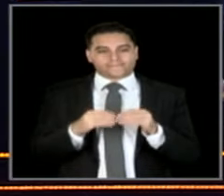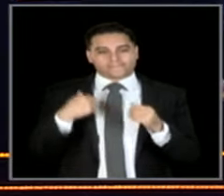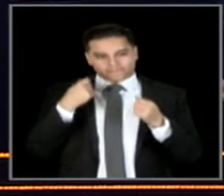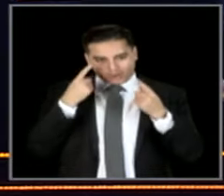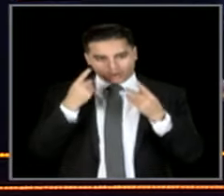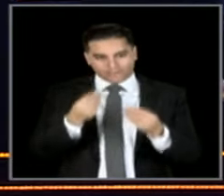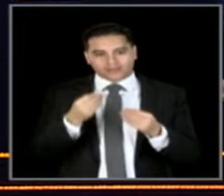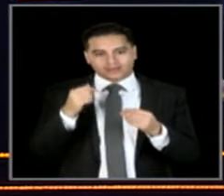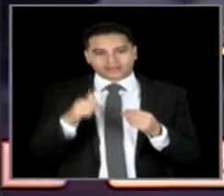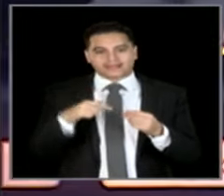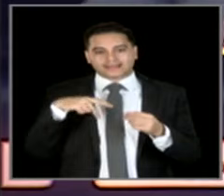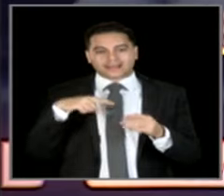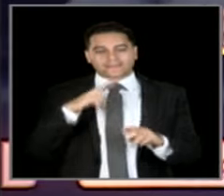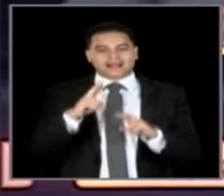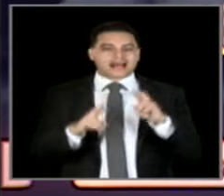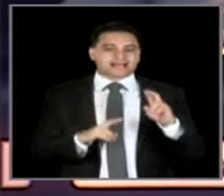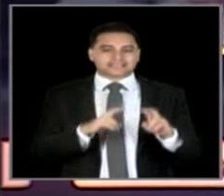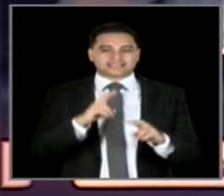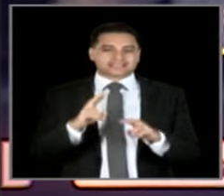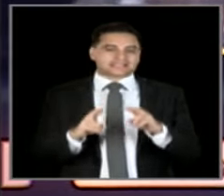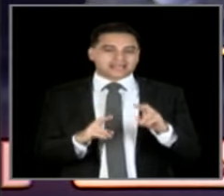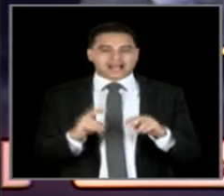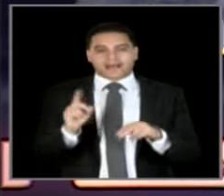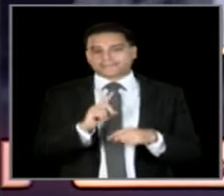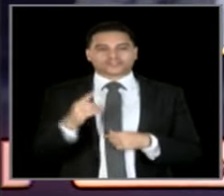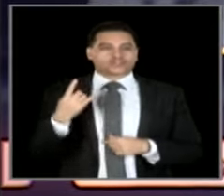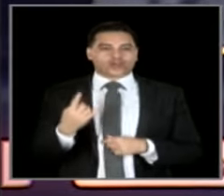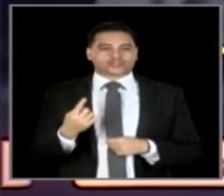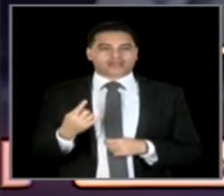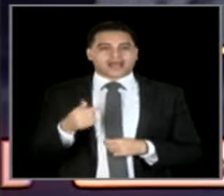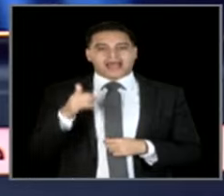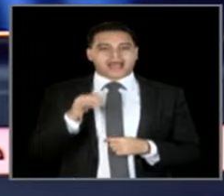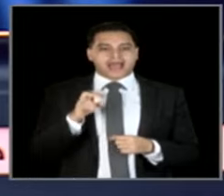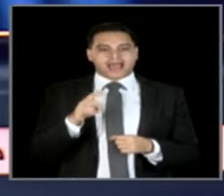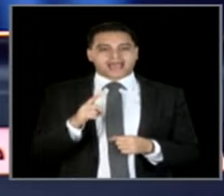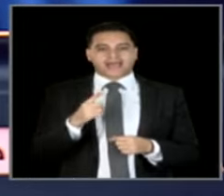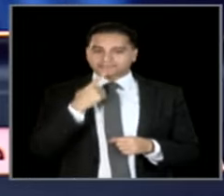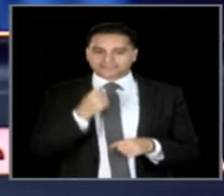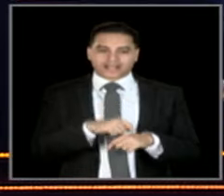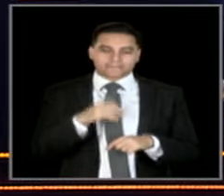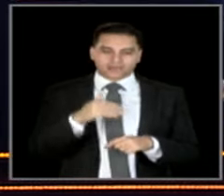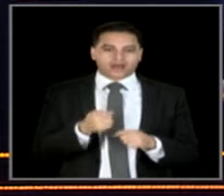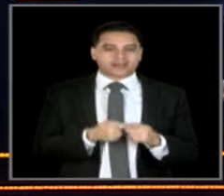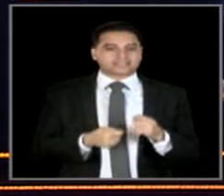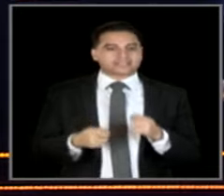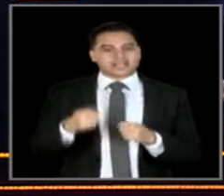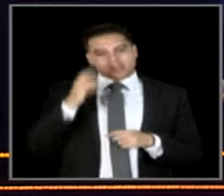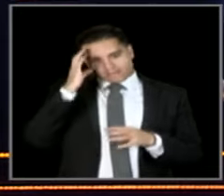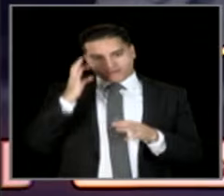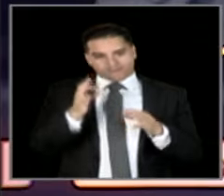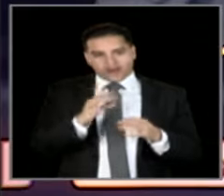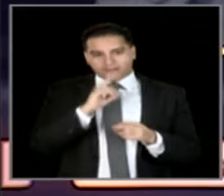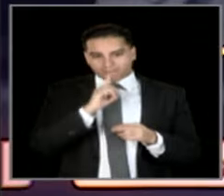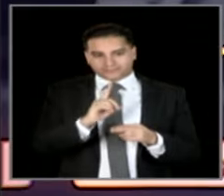واحده بس مان اسئله مش ع ايه كانت بتاخد ثانيه زياده كده تفكر